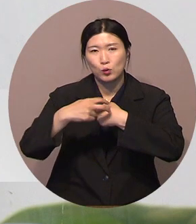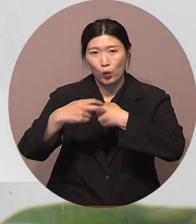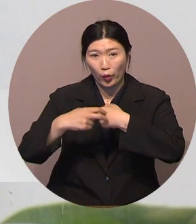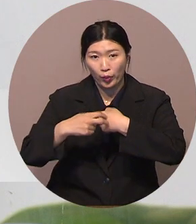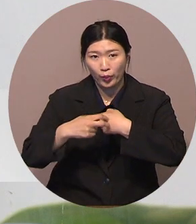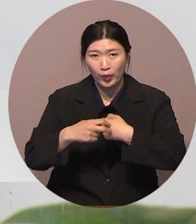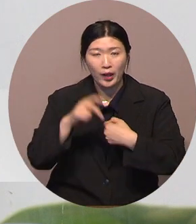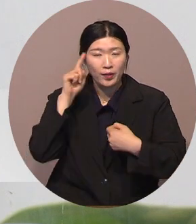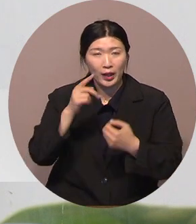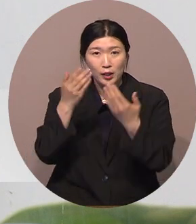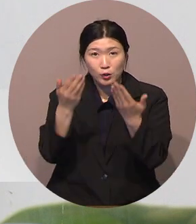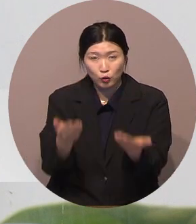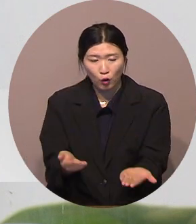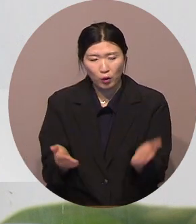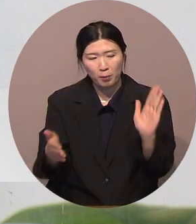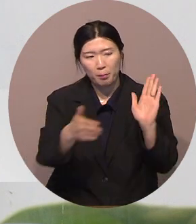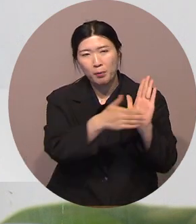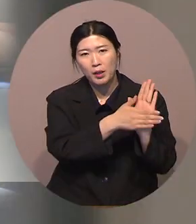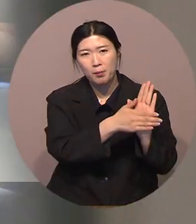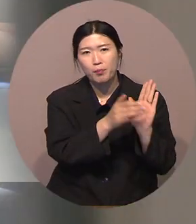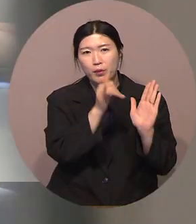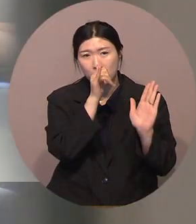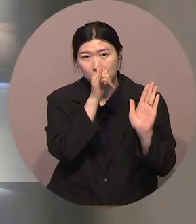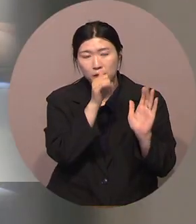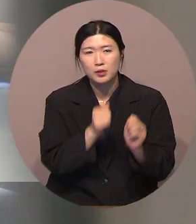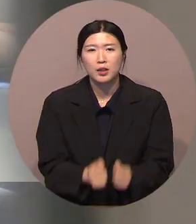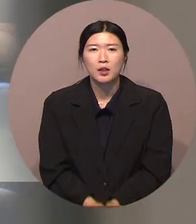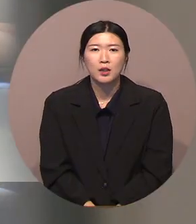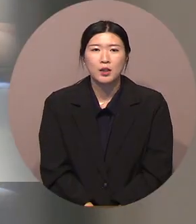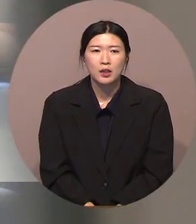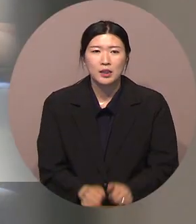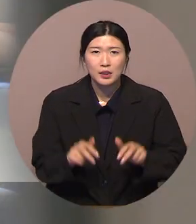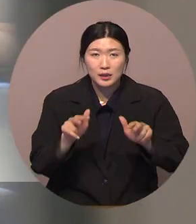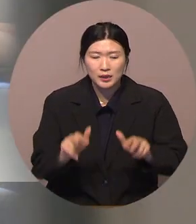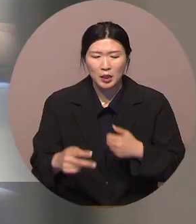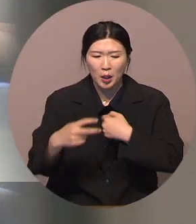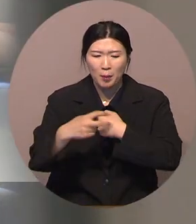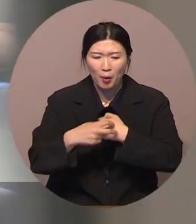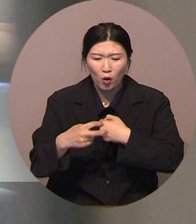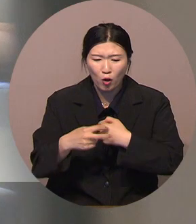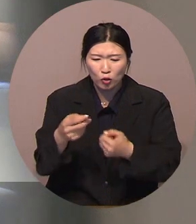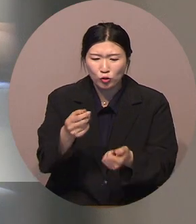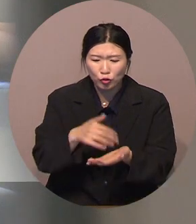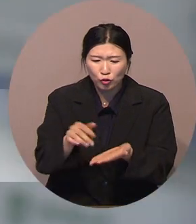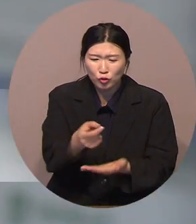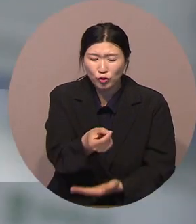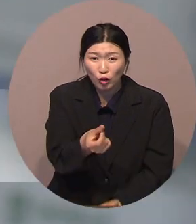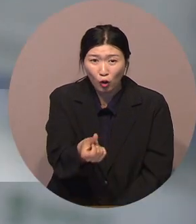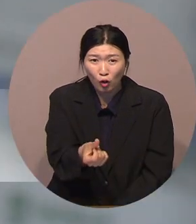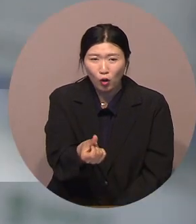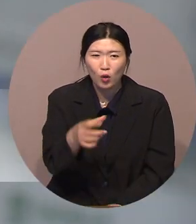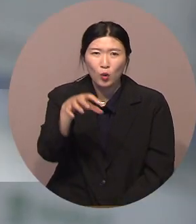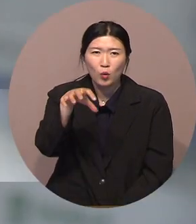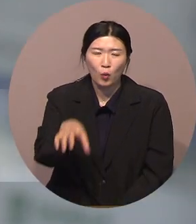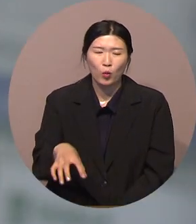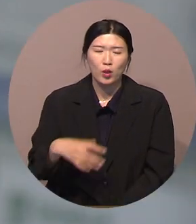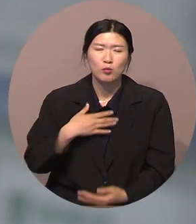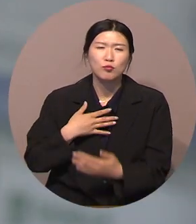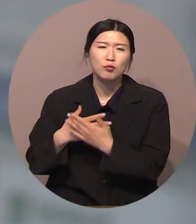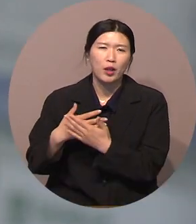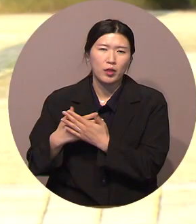휴진을 알리는 안내문이 붙어 있습니다 특히 의료 인프라가 취약한 내포신도시는 휴진에 대한 우려가 적지